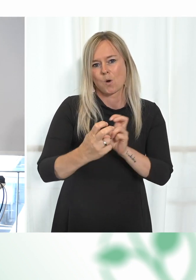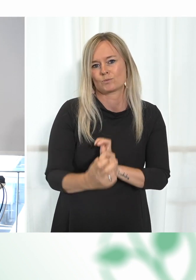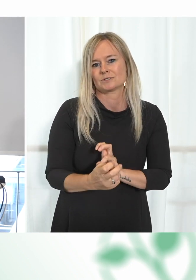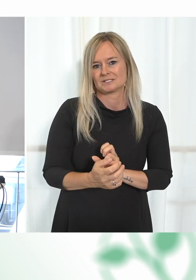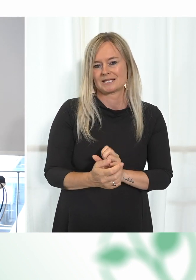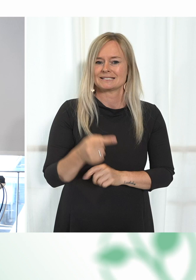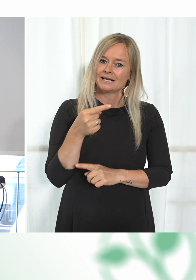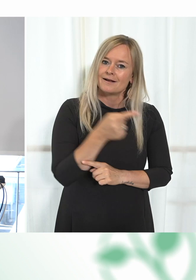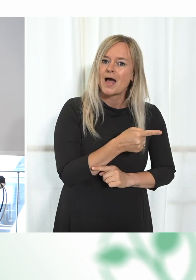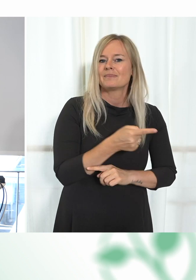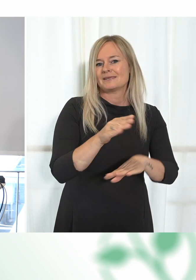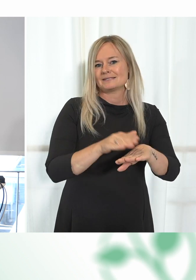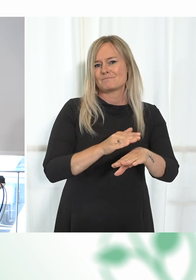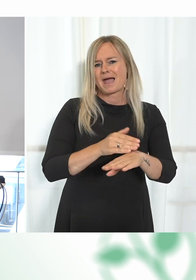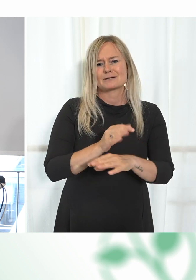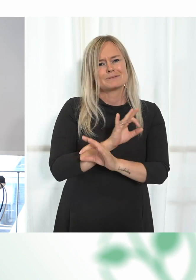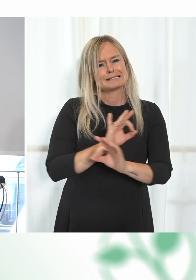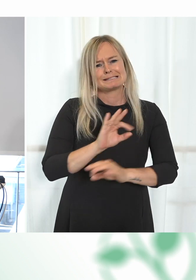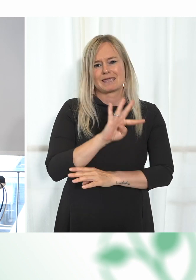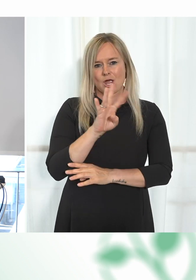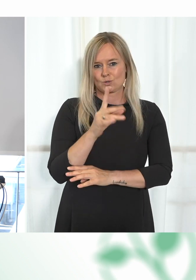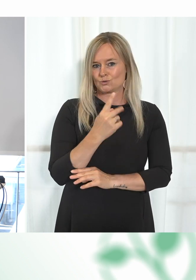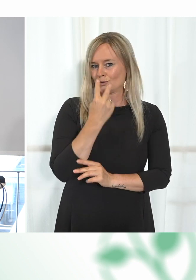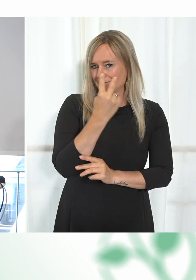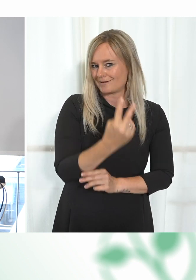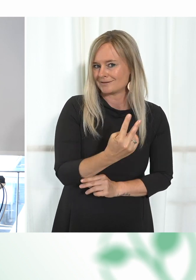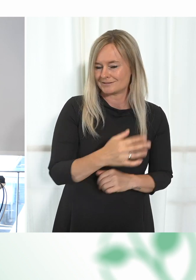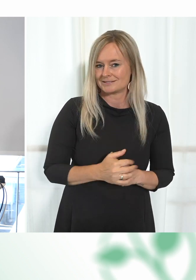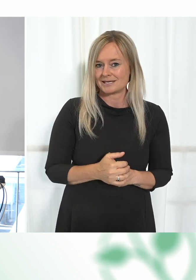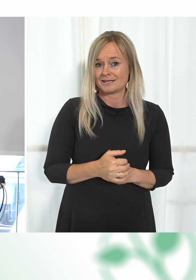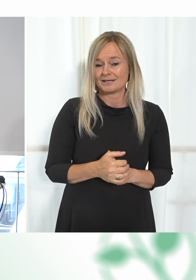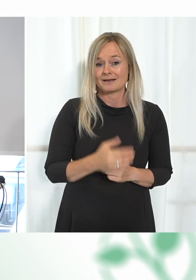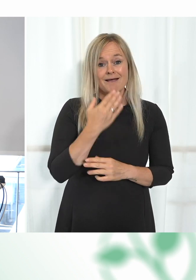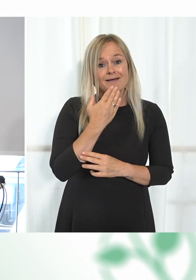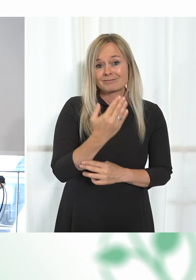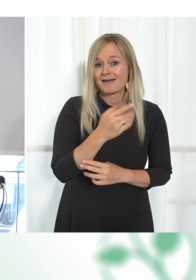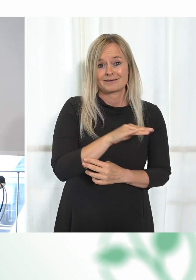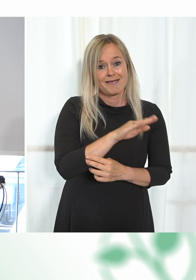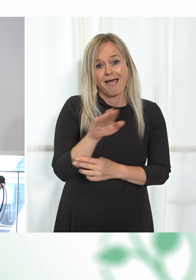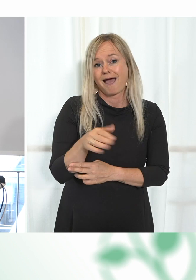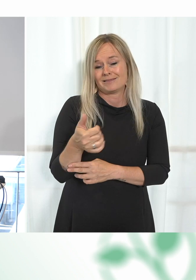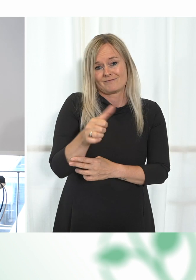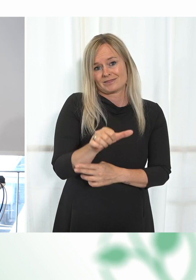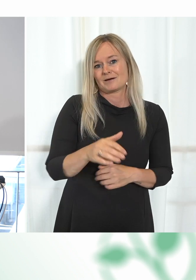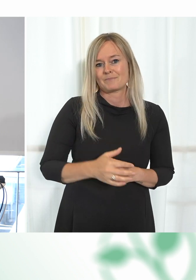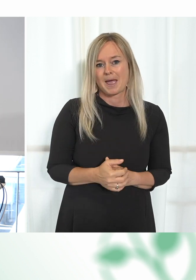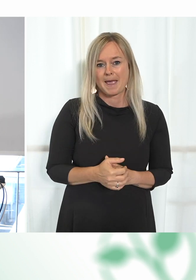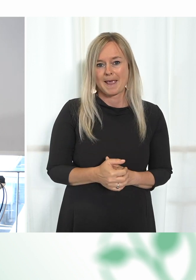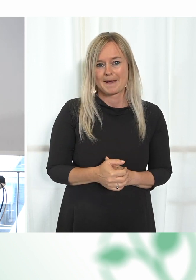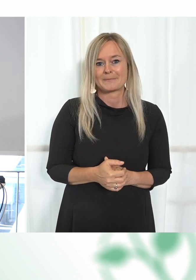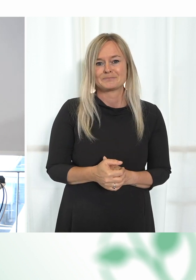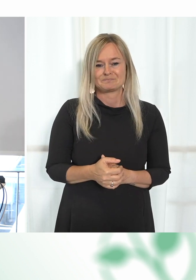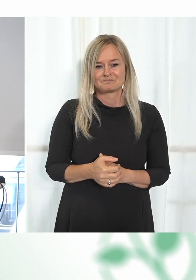Beispiel so wirklich schön gesehen. Danke an alle, die da beteiligt waren. Da kann man